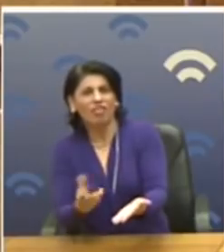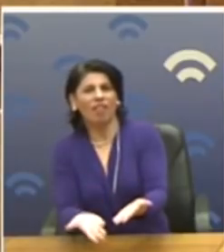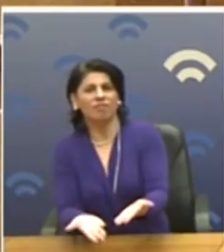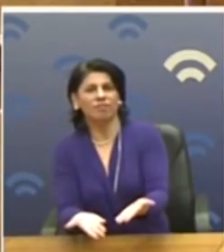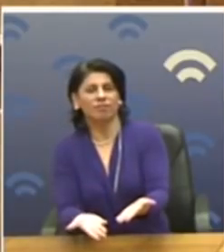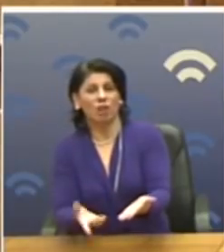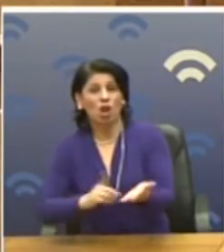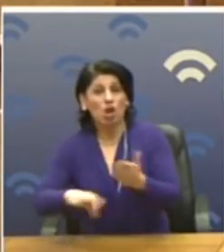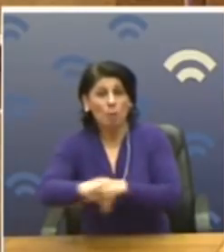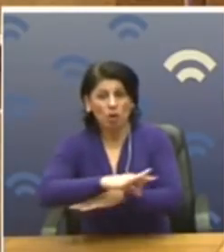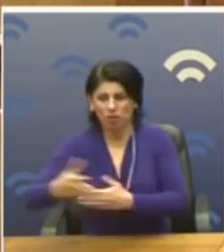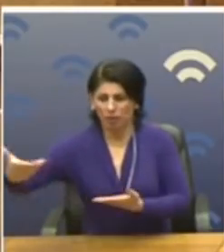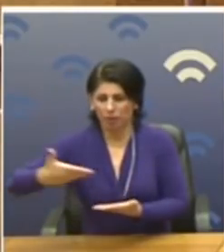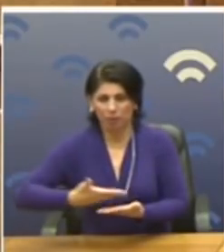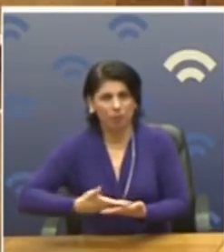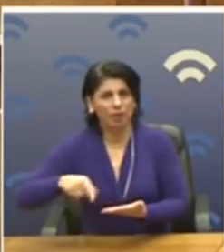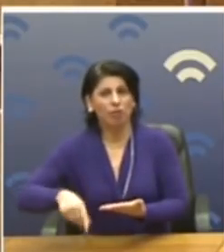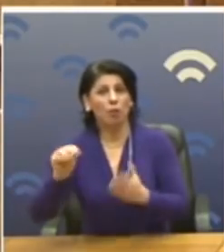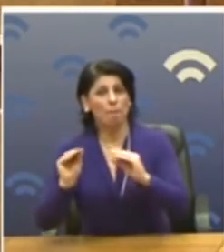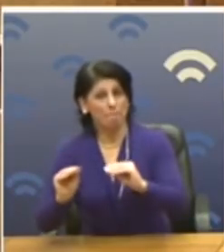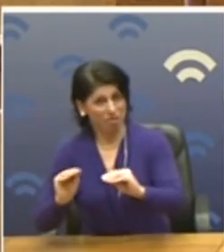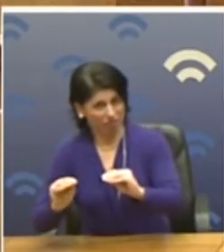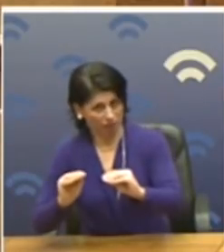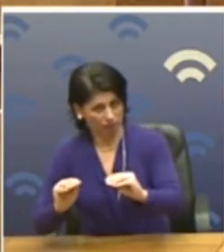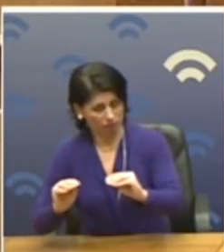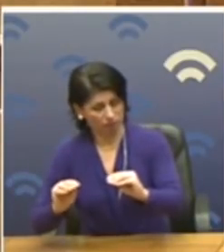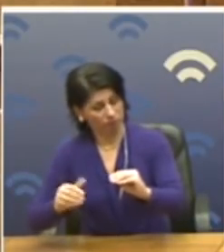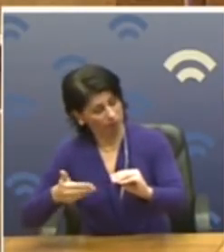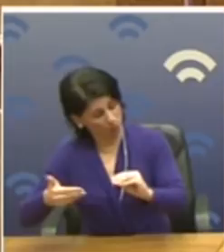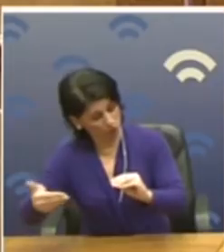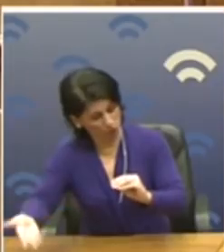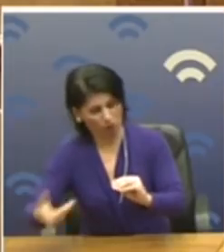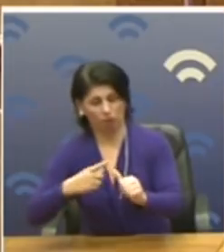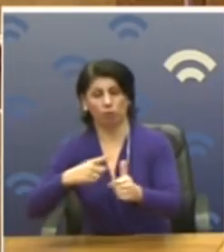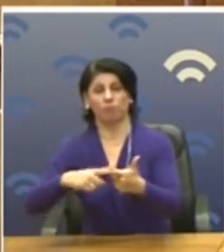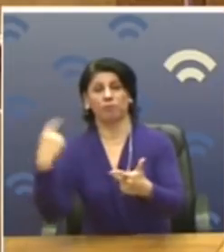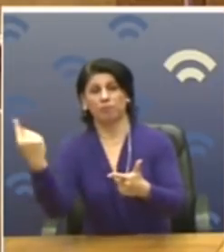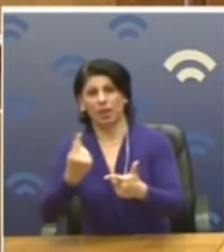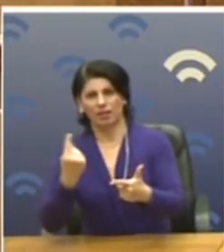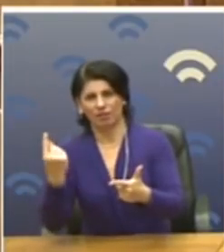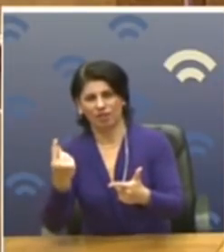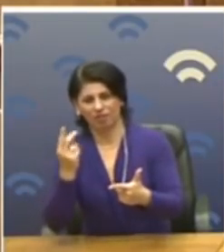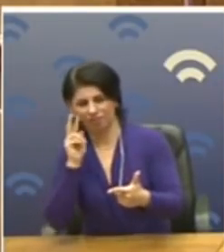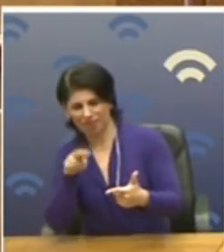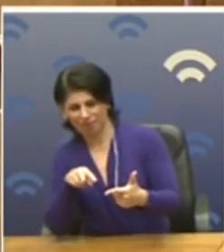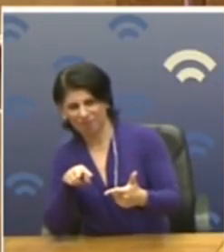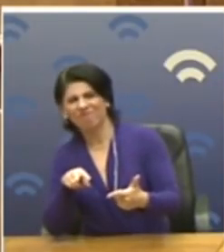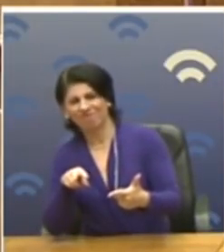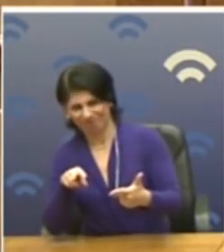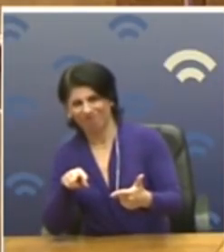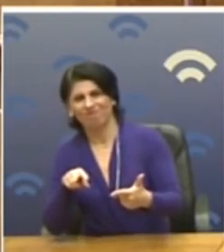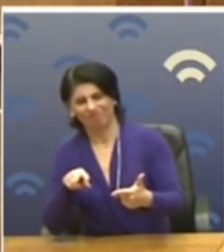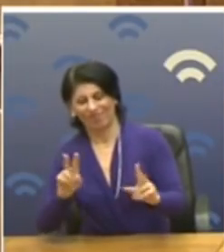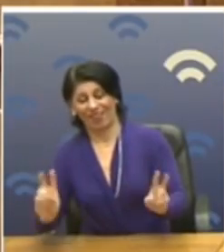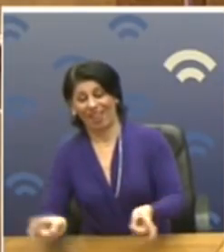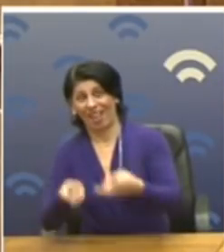που φέρατε και για την παιδεία, για να πάω παραπέρα, και για το περιβάλλον είναι αποκαλυπτικά στην όλη αυτή